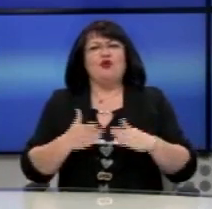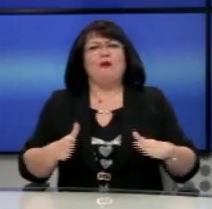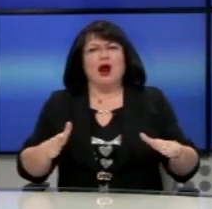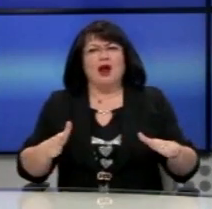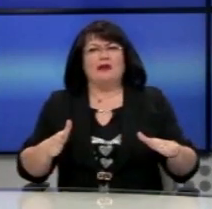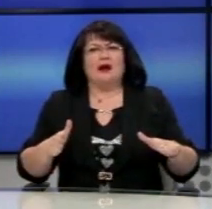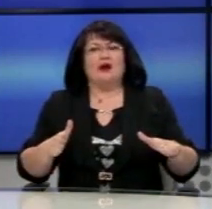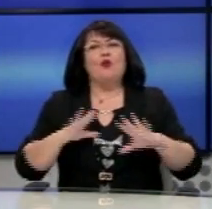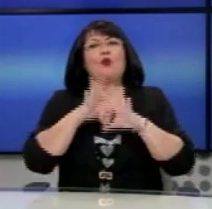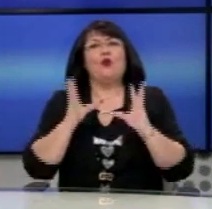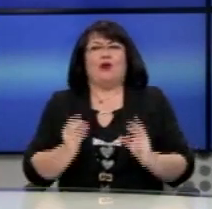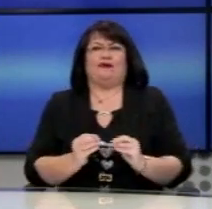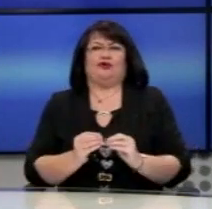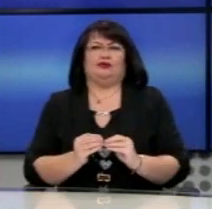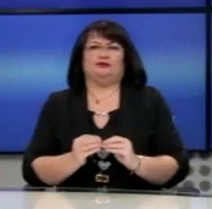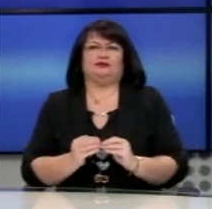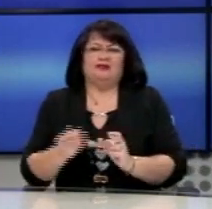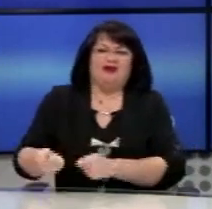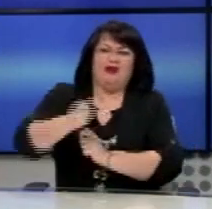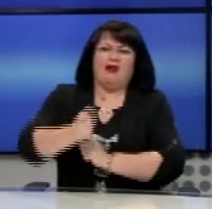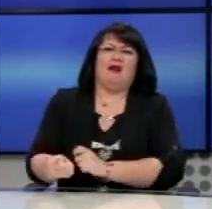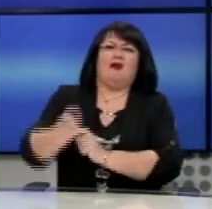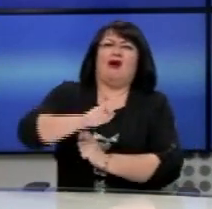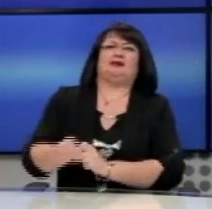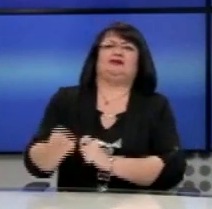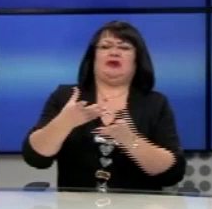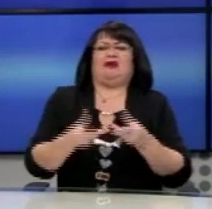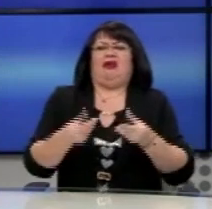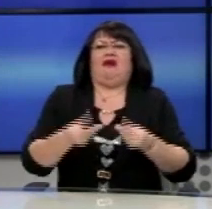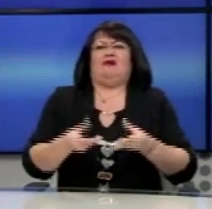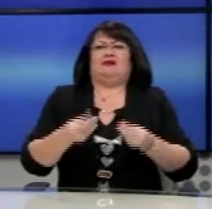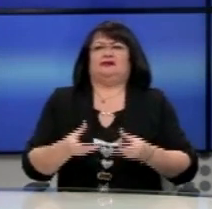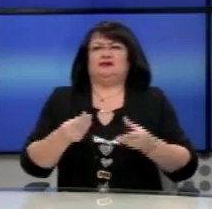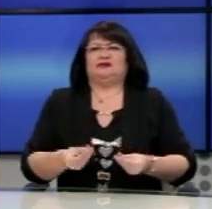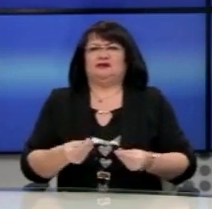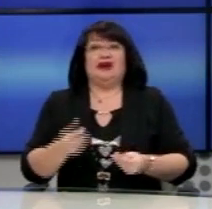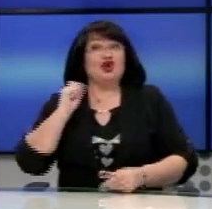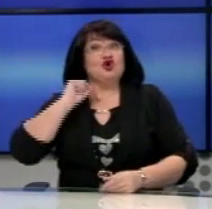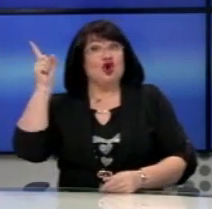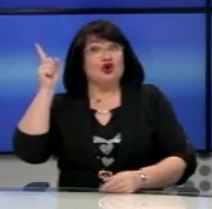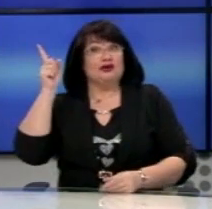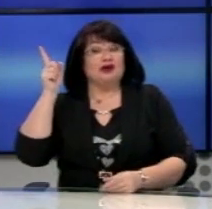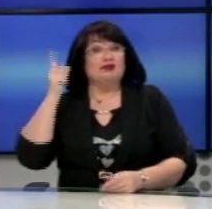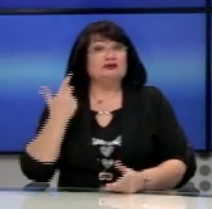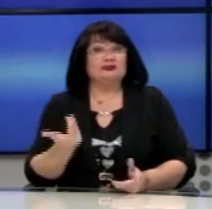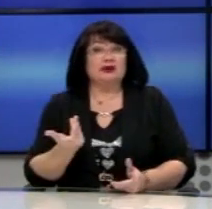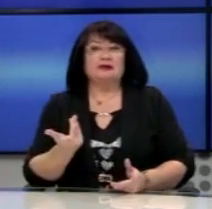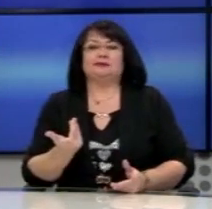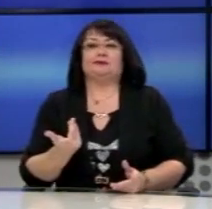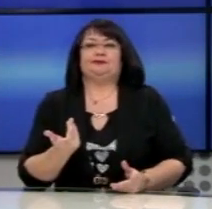προπαγάνδα, όλη αυτή η λάσπη που πέφτει ενάντια σε ένα γιορτασμό που αν μη τι